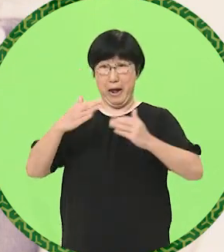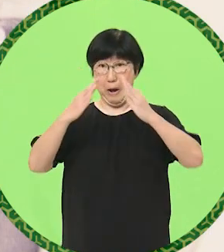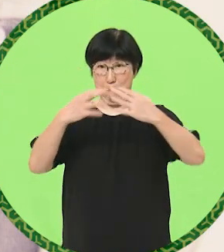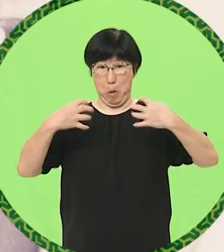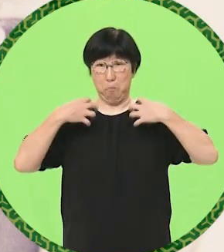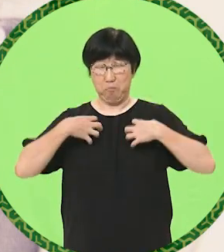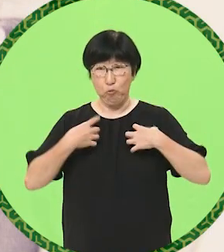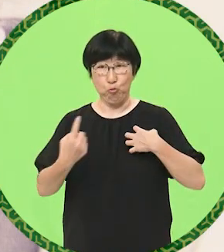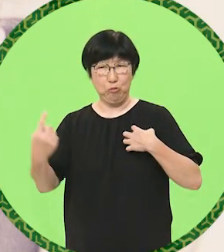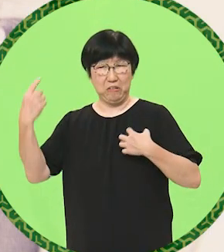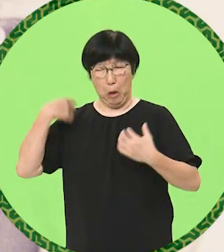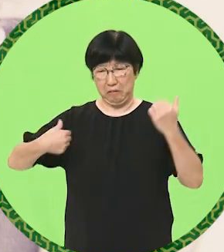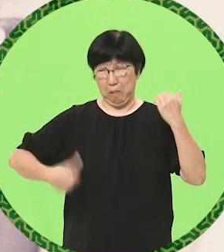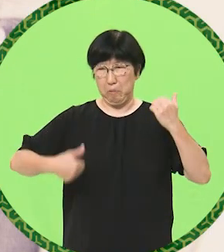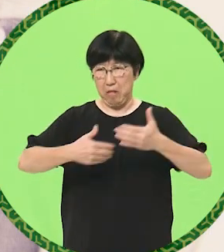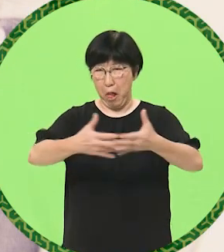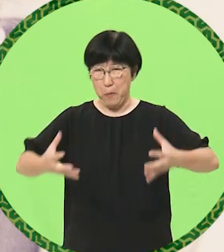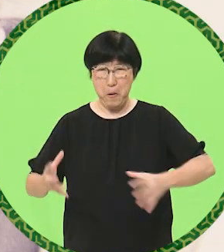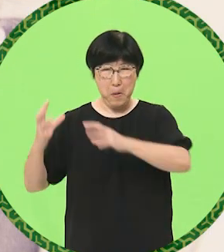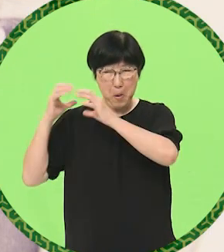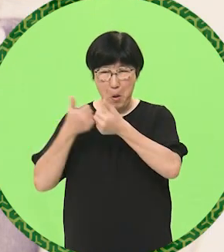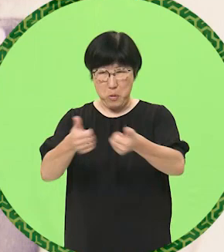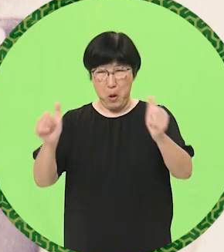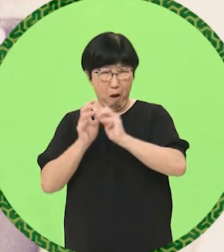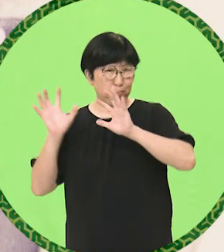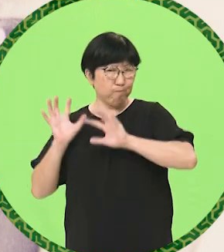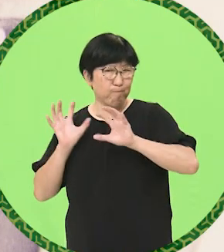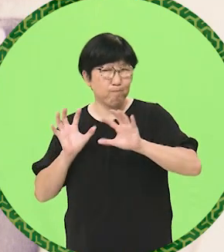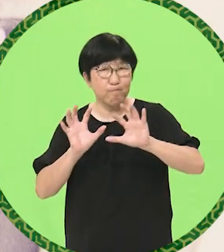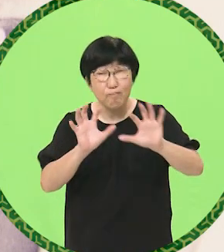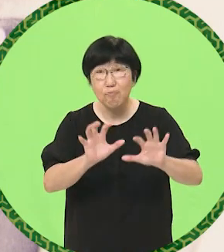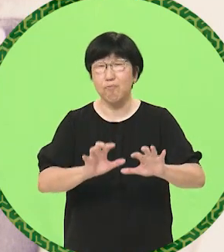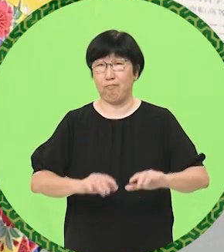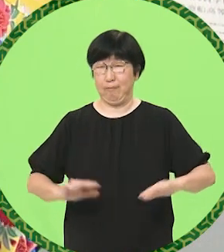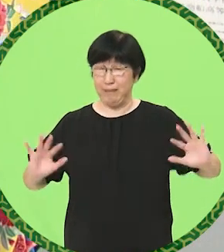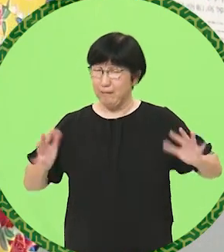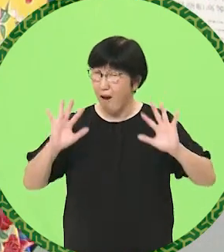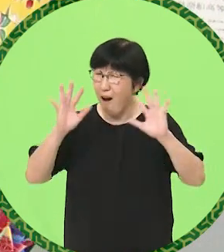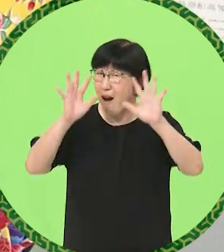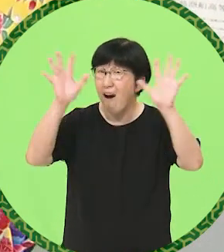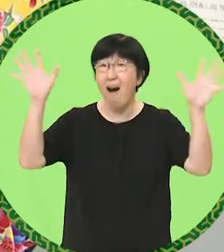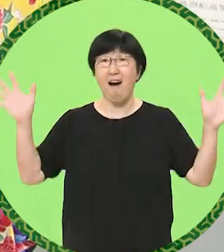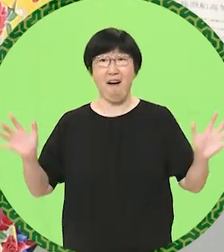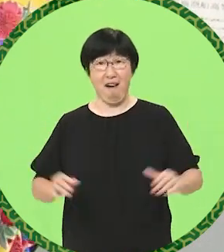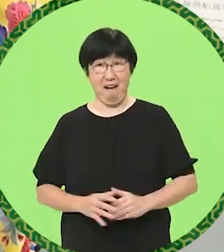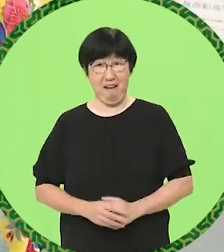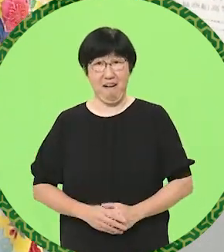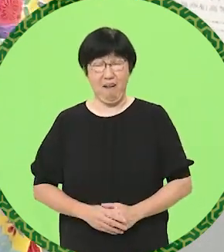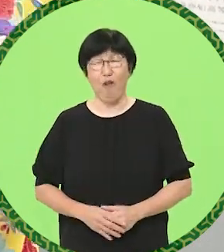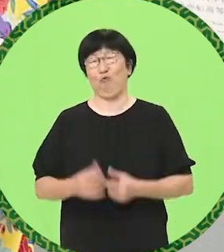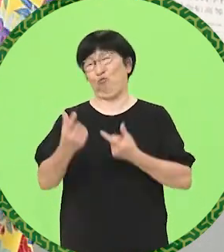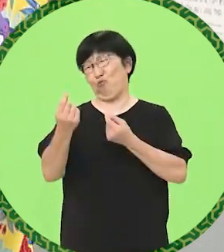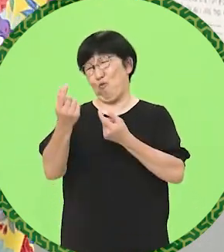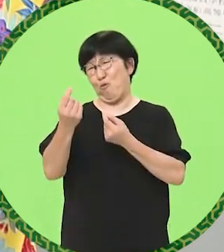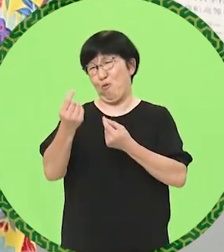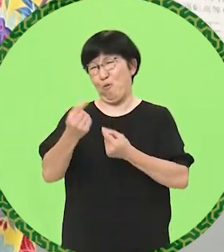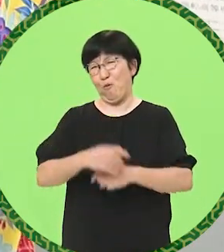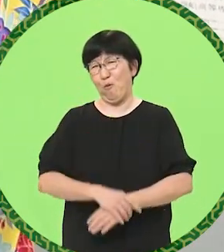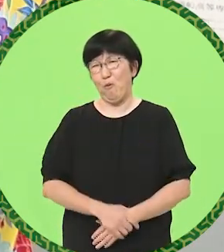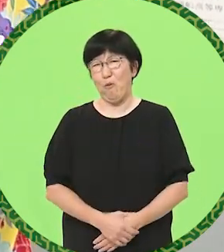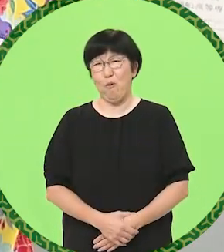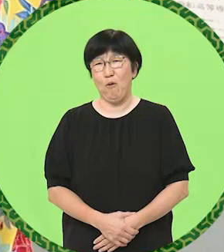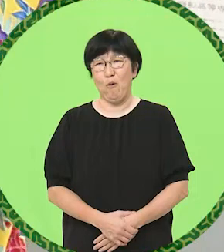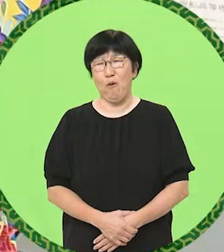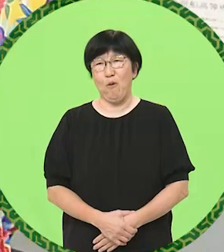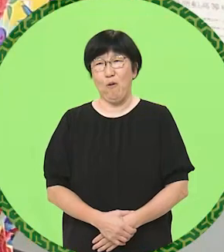、後ろから三味線を持ったタコを担いで男の人がついていってました。 じゃあにぎやかだったんでしょうね。 そうなんです